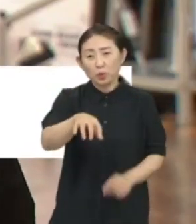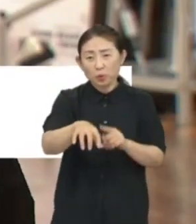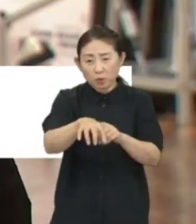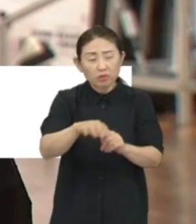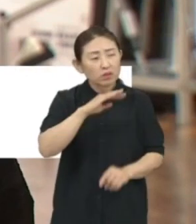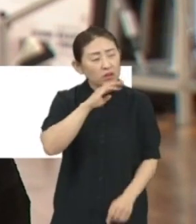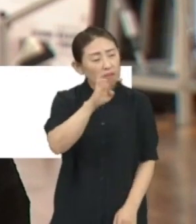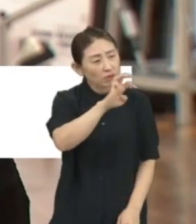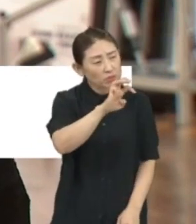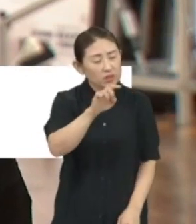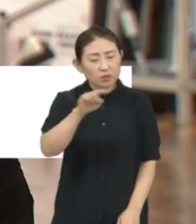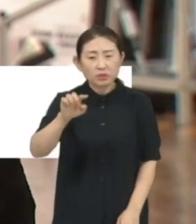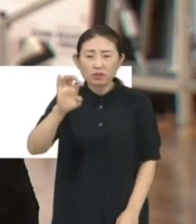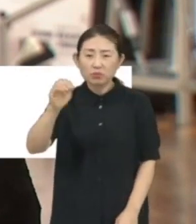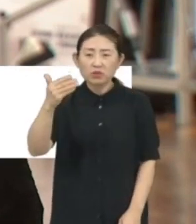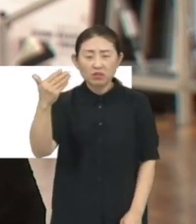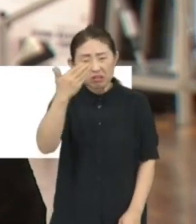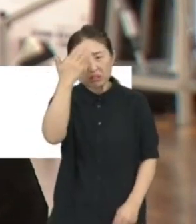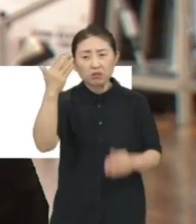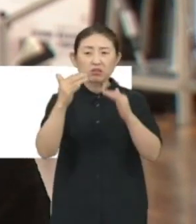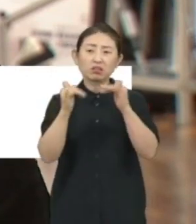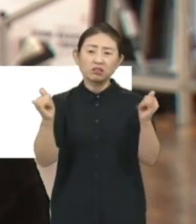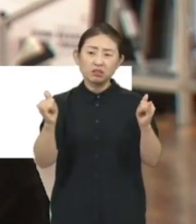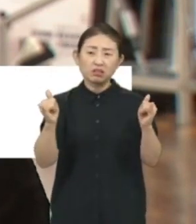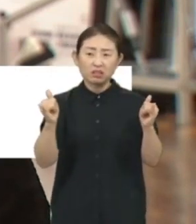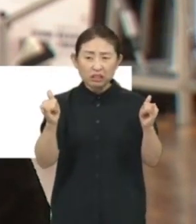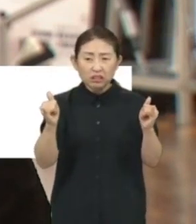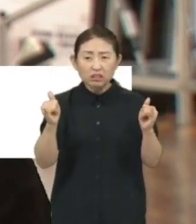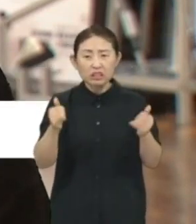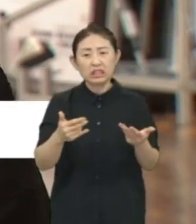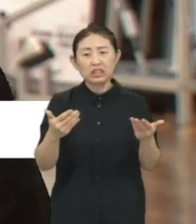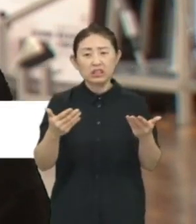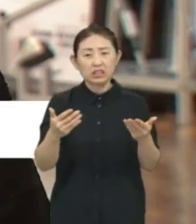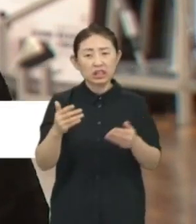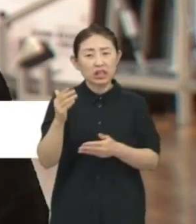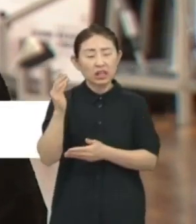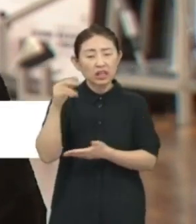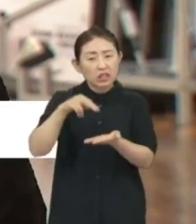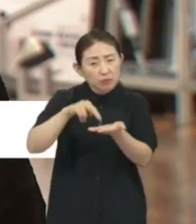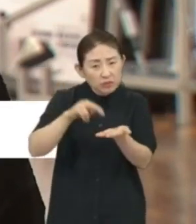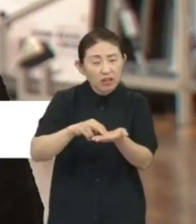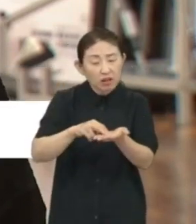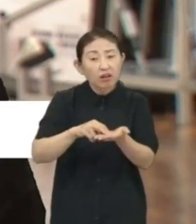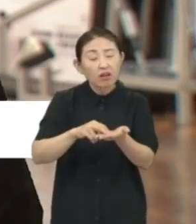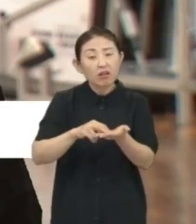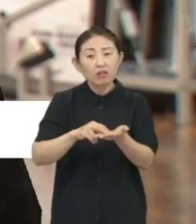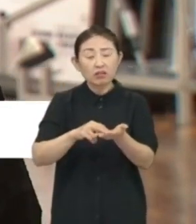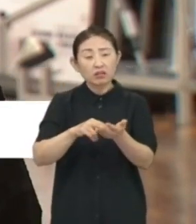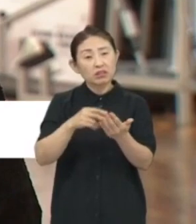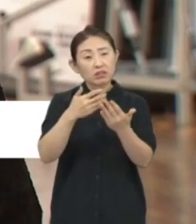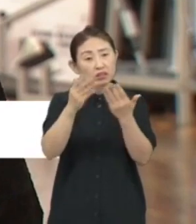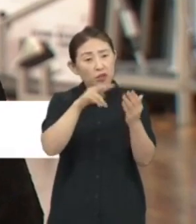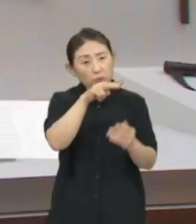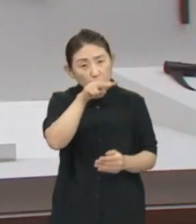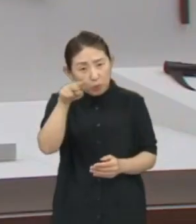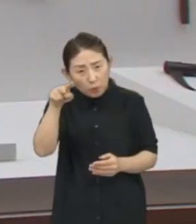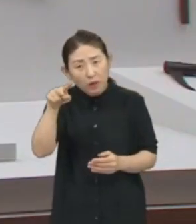30대에서 39세까지 우리 시대 청년이자 예술인들 그들이 하는 이야기를 귀 기울여 보시면서 함께 공감하시기